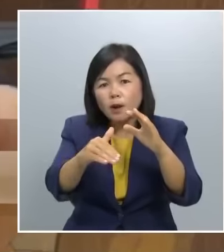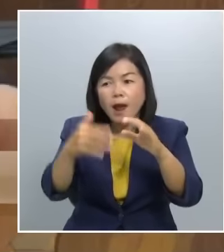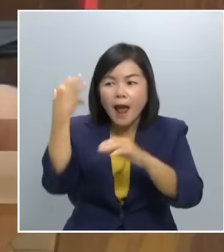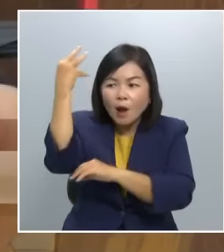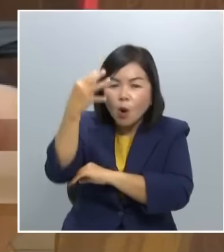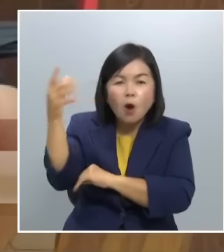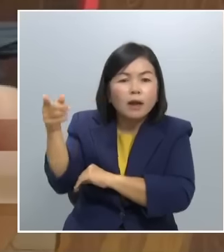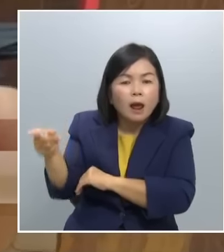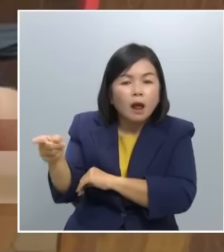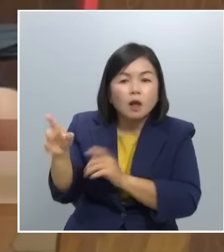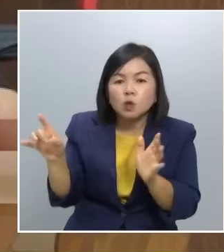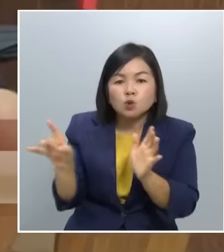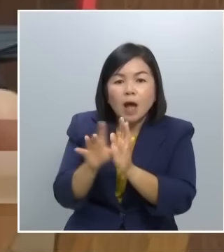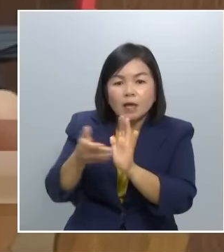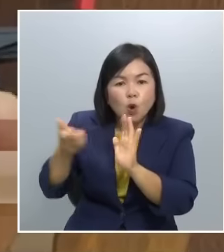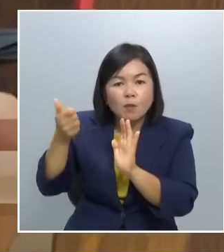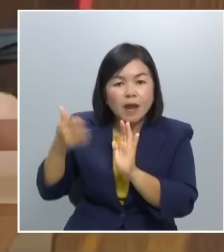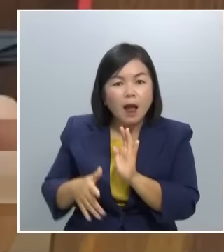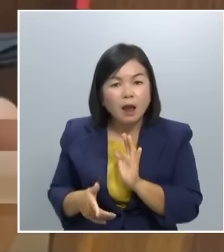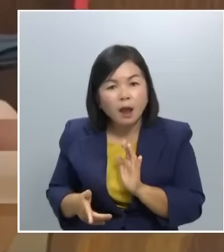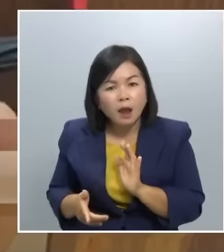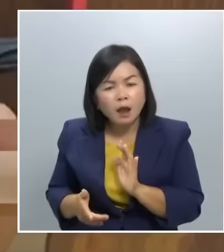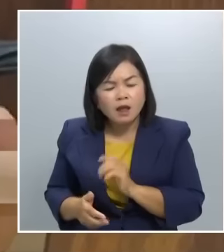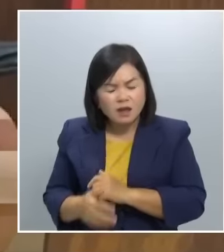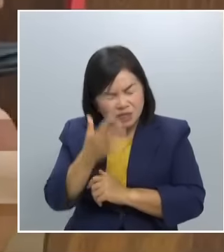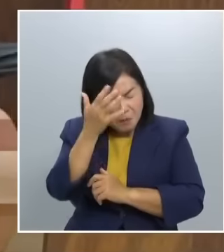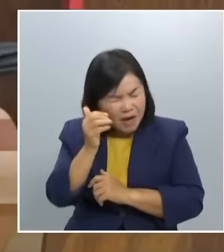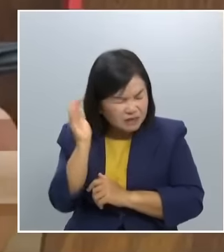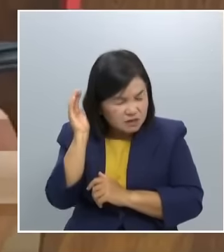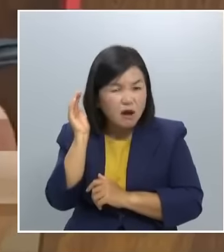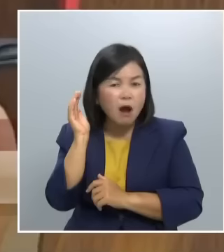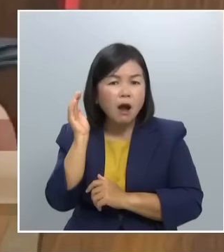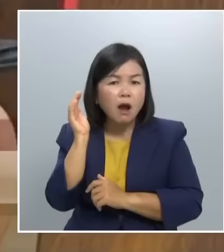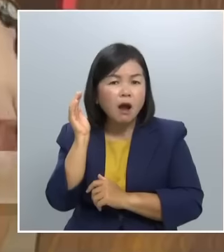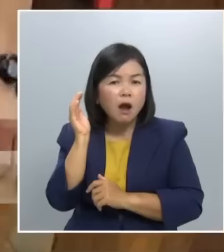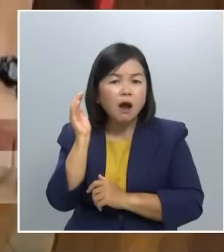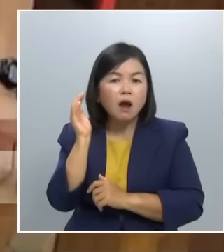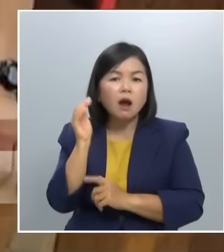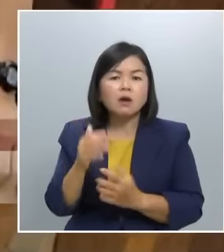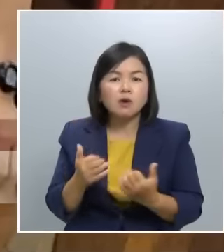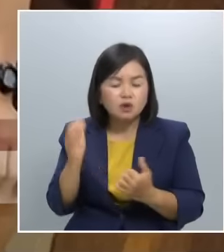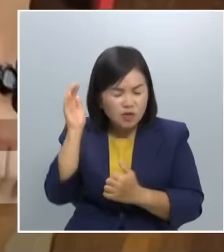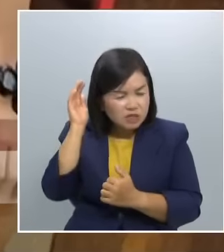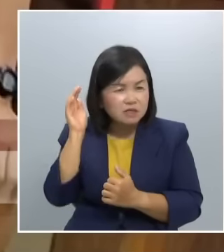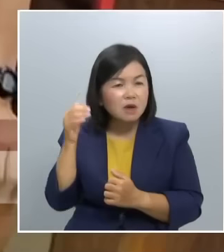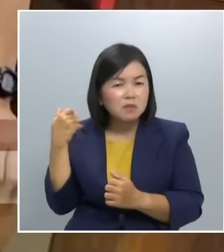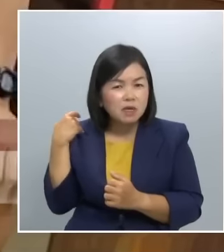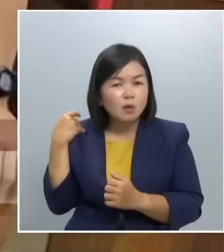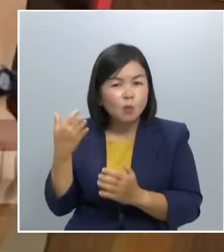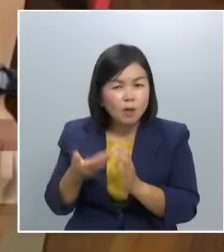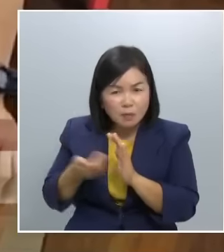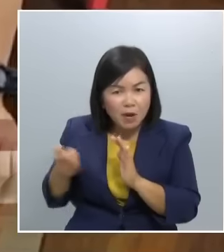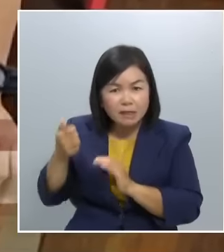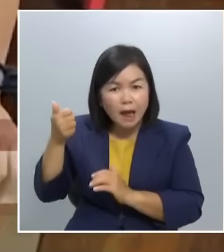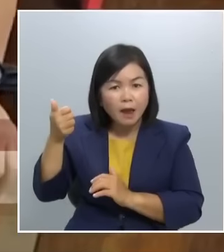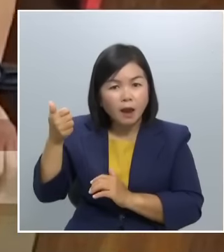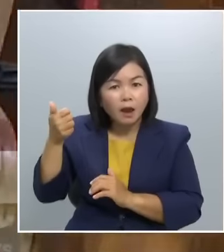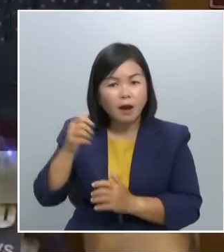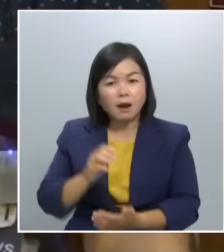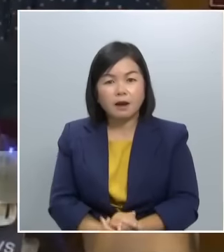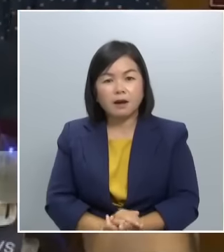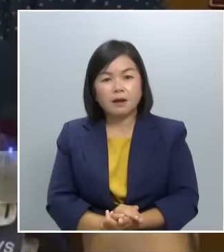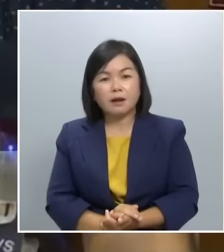ก็ไม่สามารถถอนเงินคืนค่ะ อ ่ะ ทำไมถึงเชื่อก็ยังต้องยอมรับว่ายังเชื่ออยู ่สมั